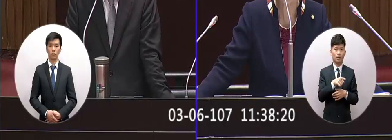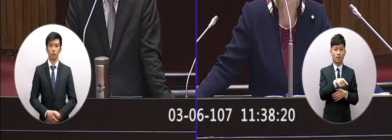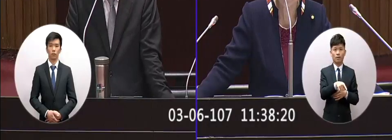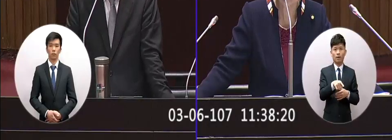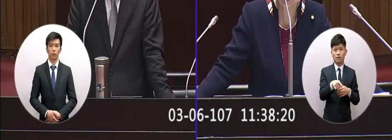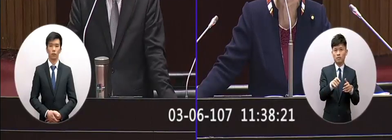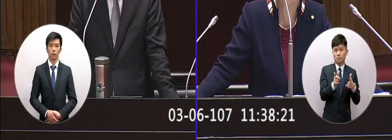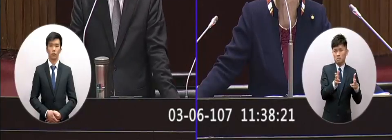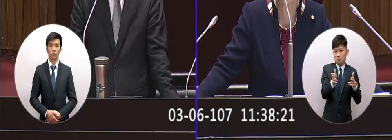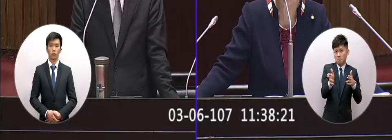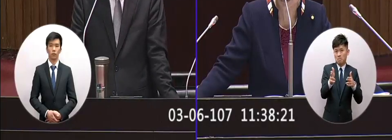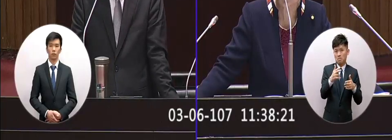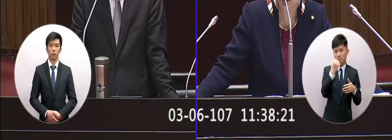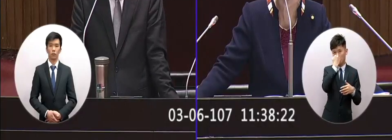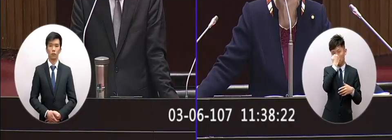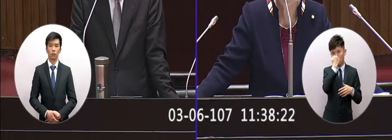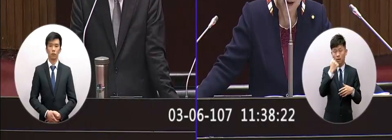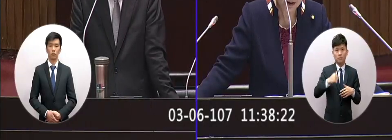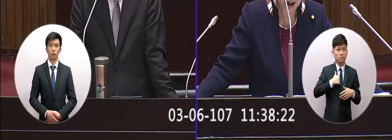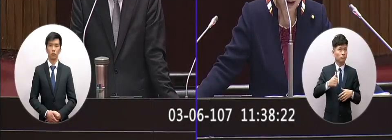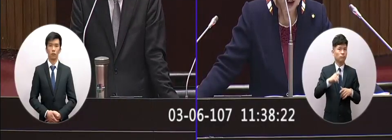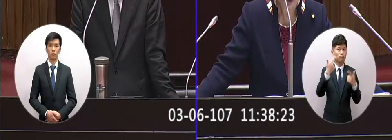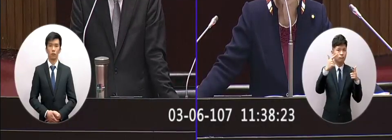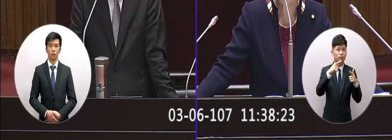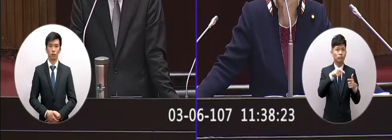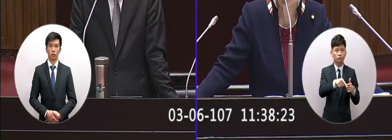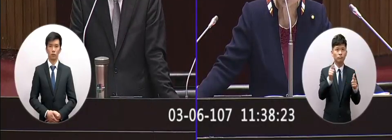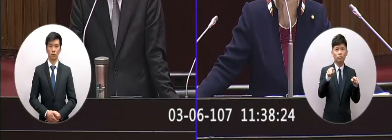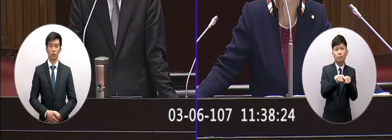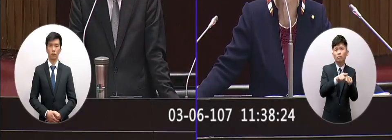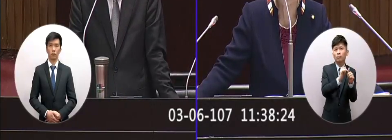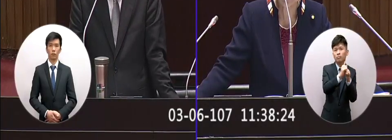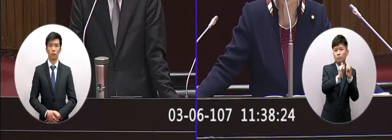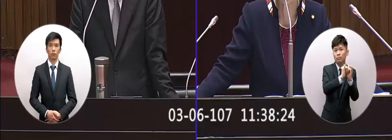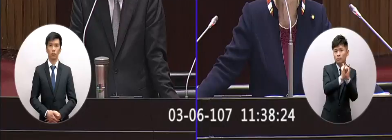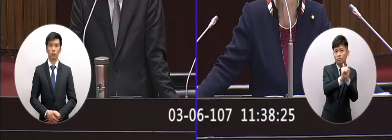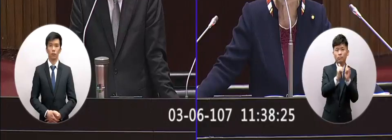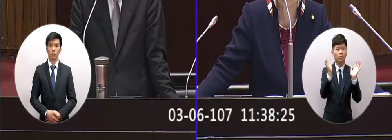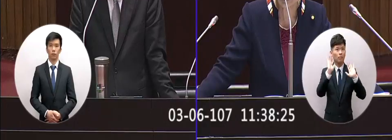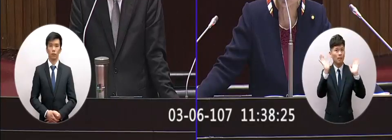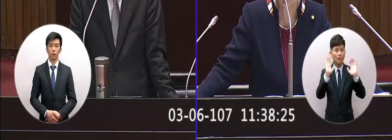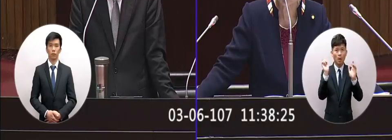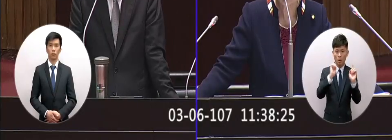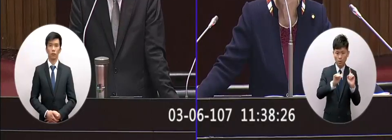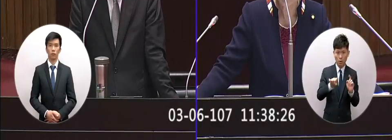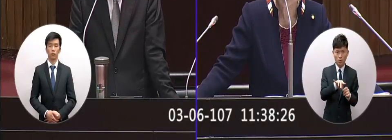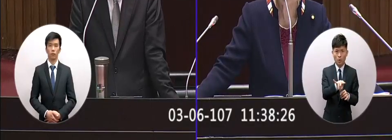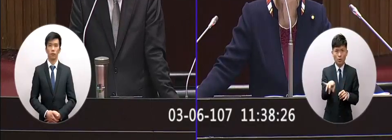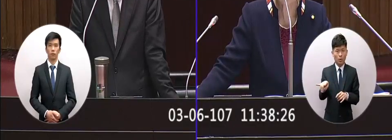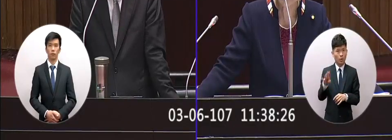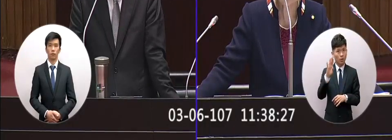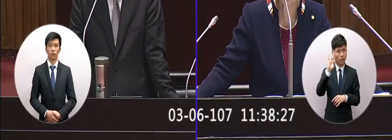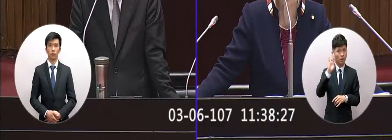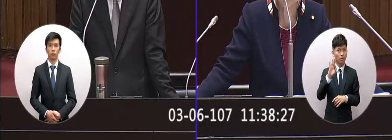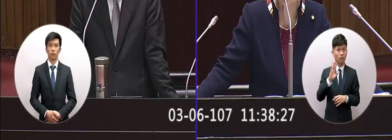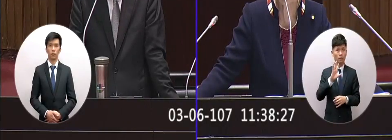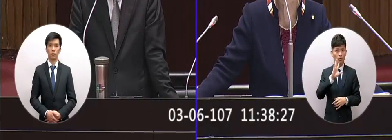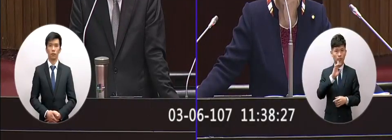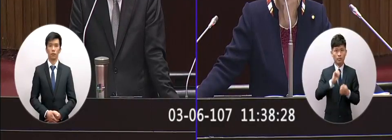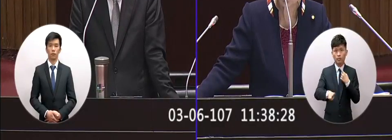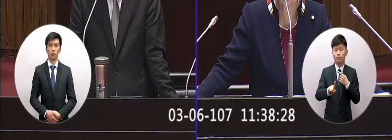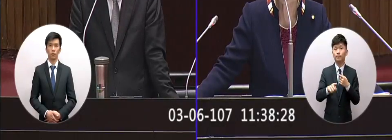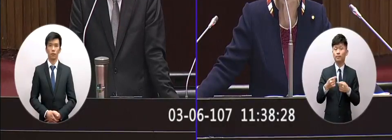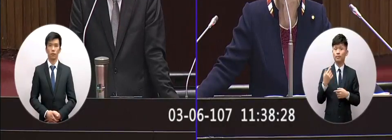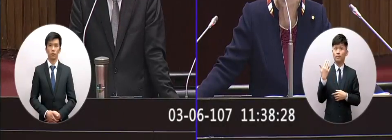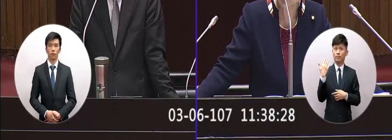民，甚至里面还有一些小朋友的玩具等等。所以这些事实的揭露，真相的揭露，才能够让大家去面